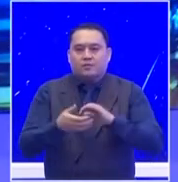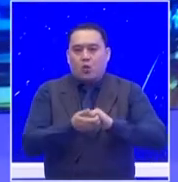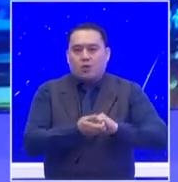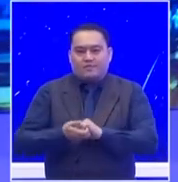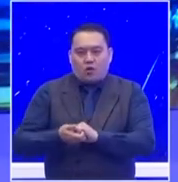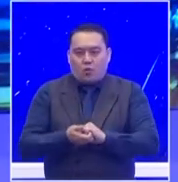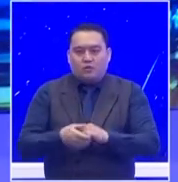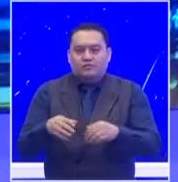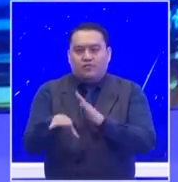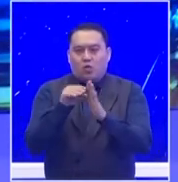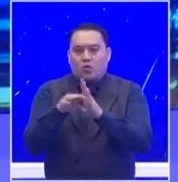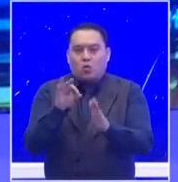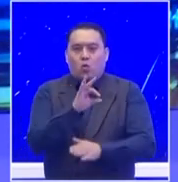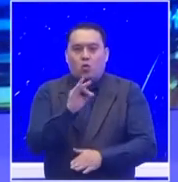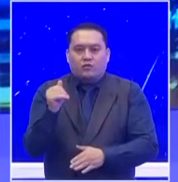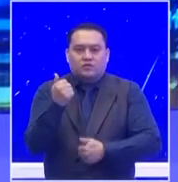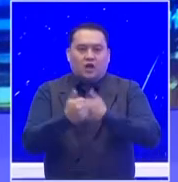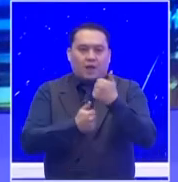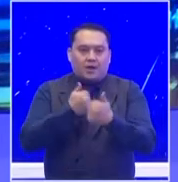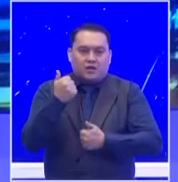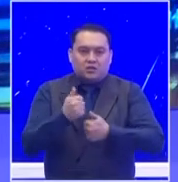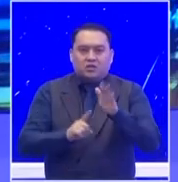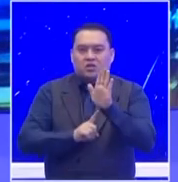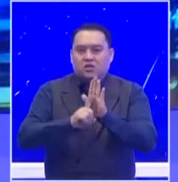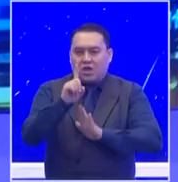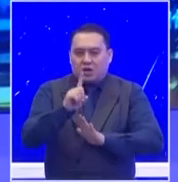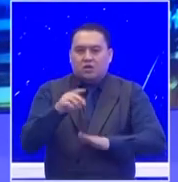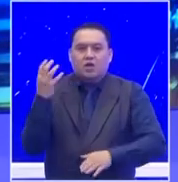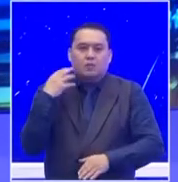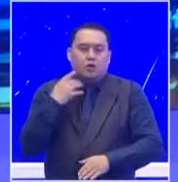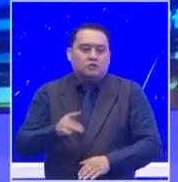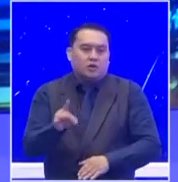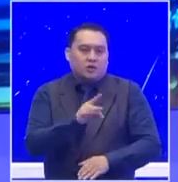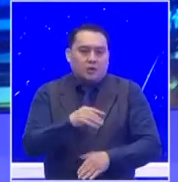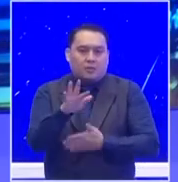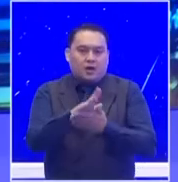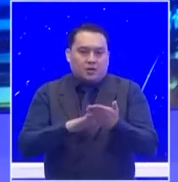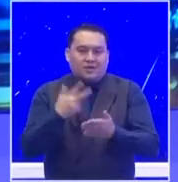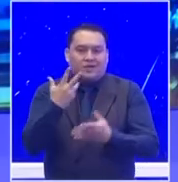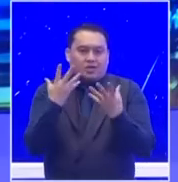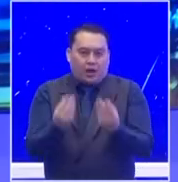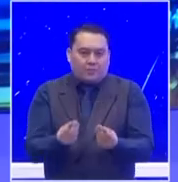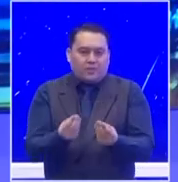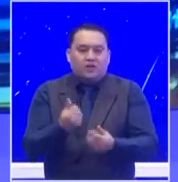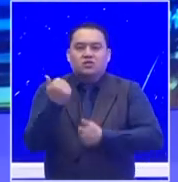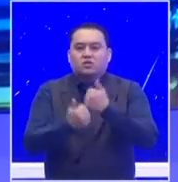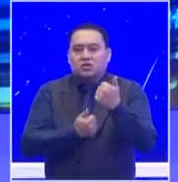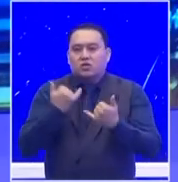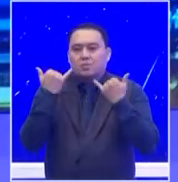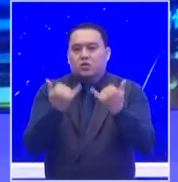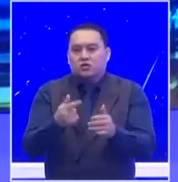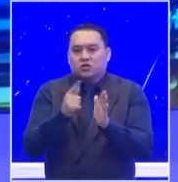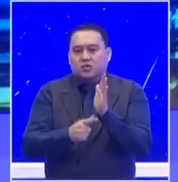раз победителя выявят в официальном командном зачете. Соревнование стартовало в Кирбулакском районе и продлятся 3 дня. Состязание приурочено